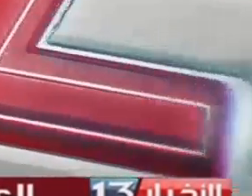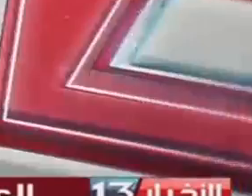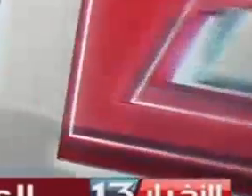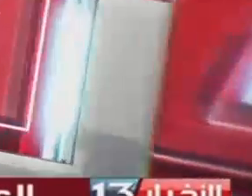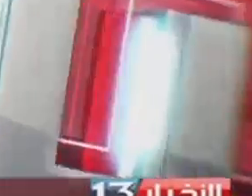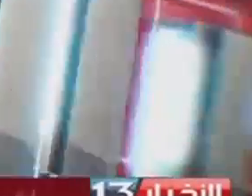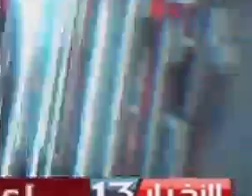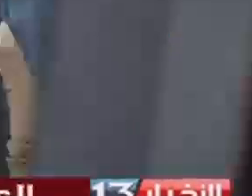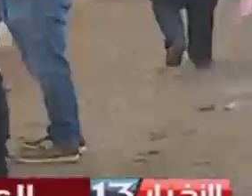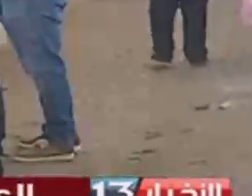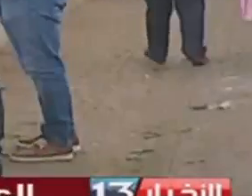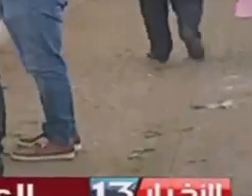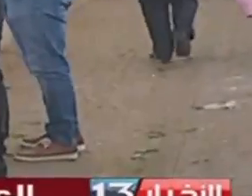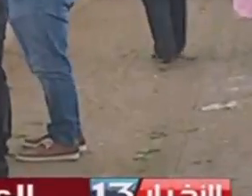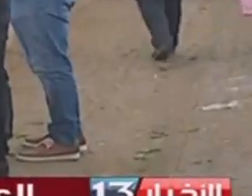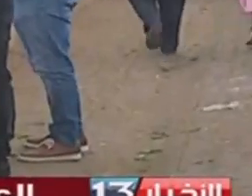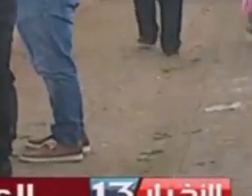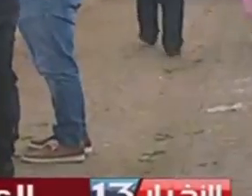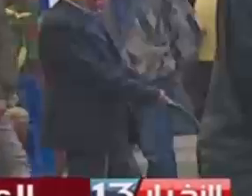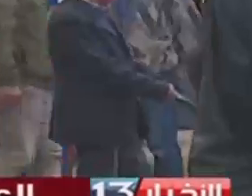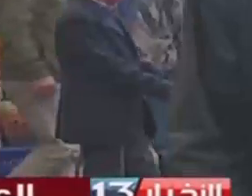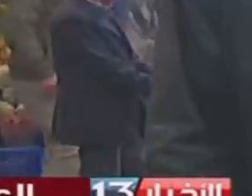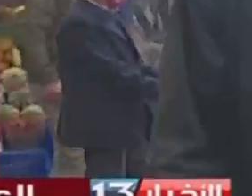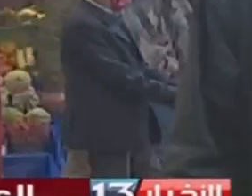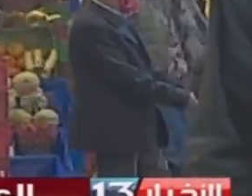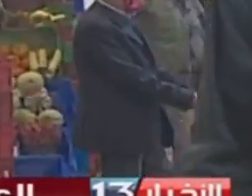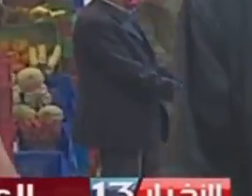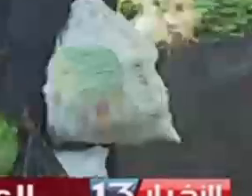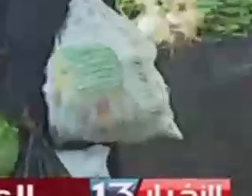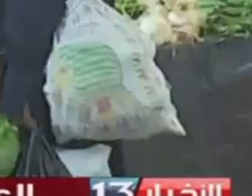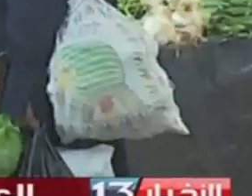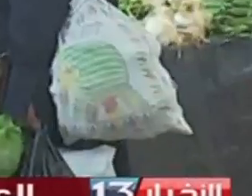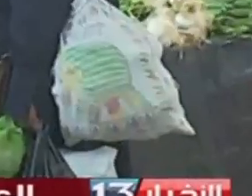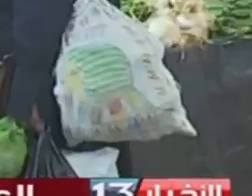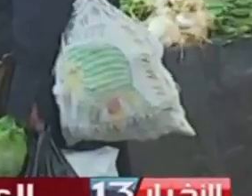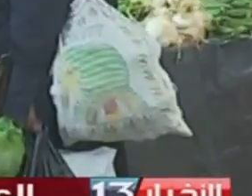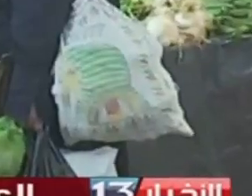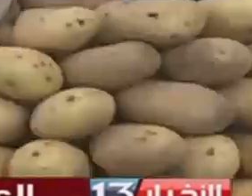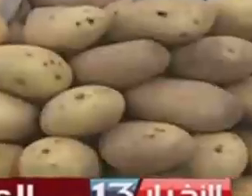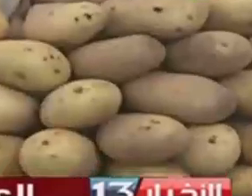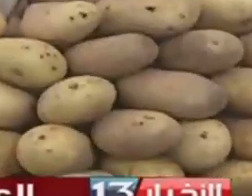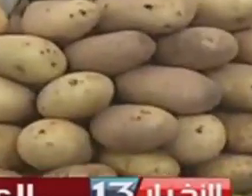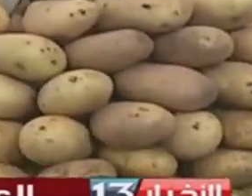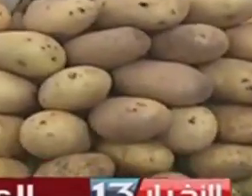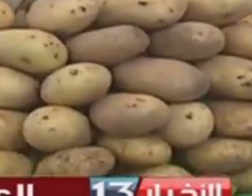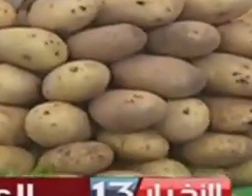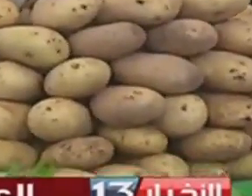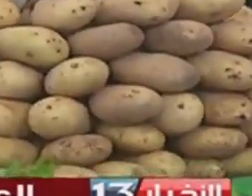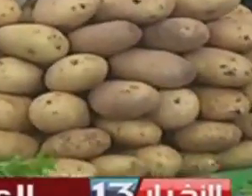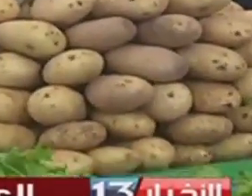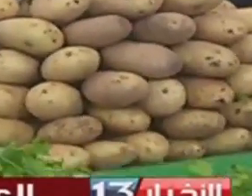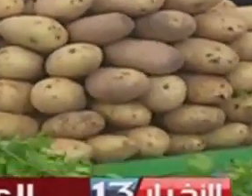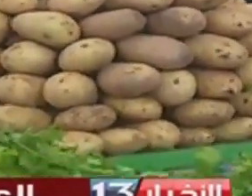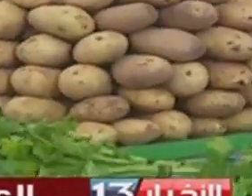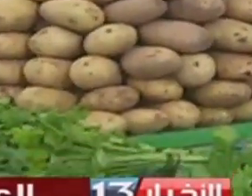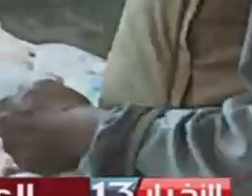كورونا. في خضم الحجر الصحي الشامل، وزارة التجارة تؤكد وفرة الإنتاج وانتظام التزويد خلال شهر